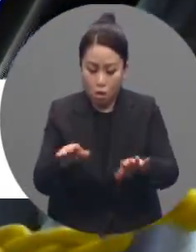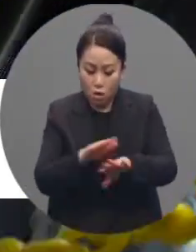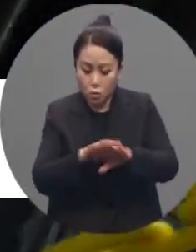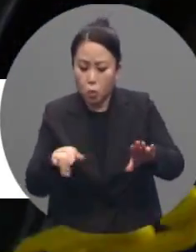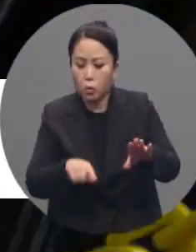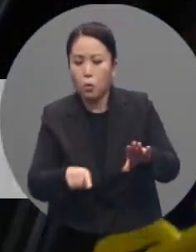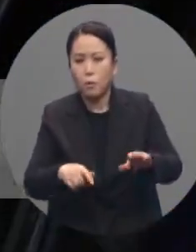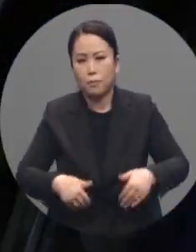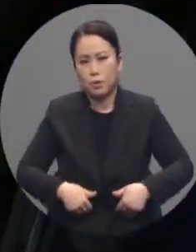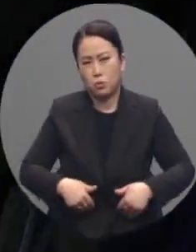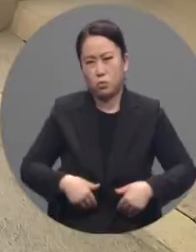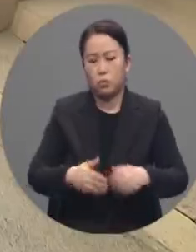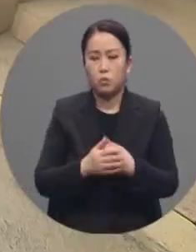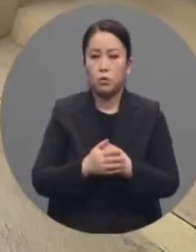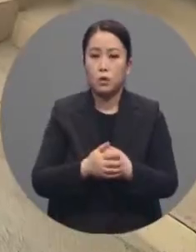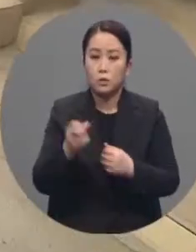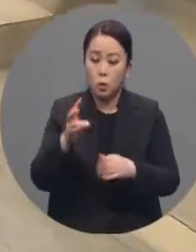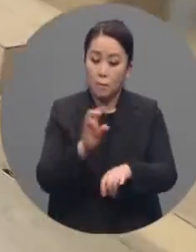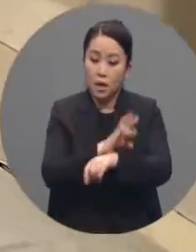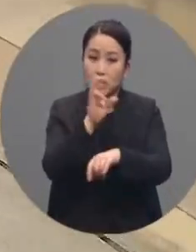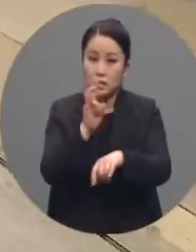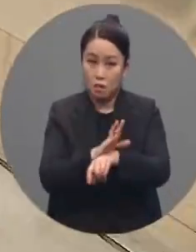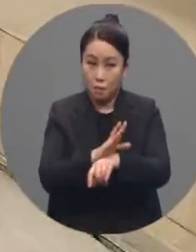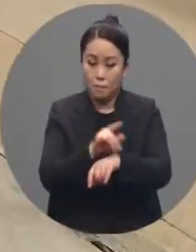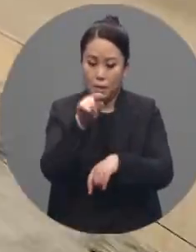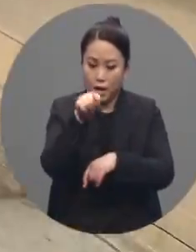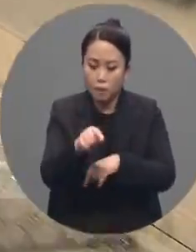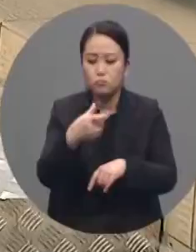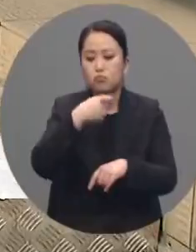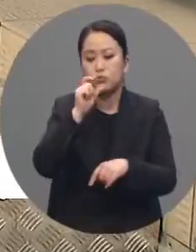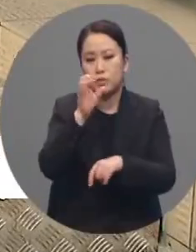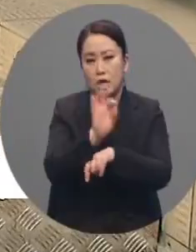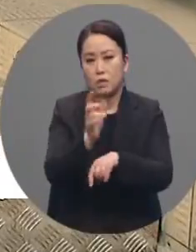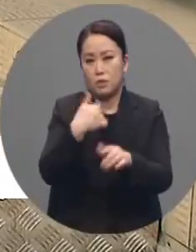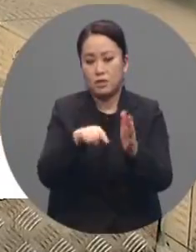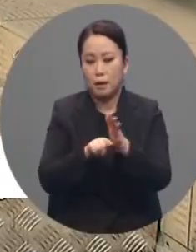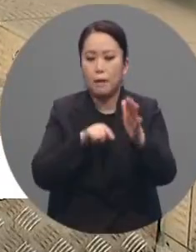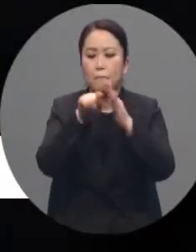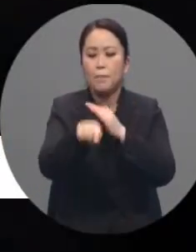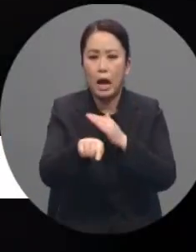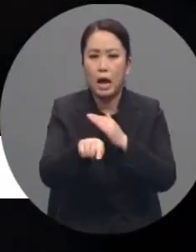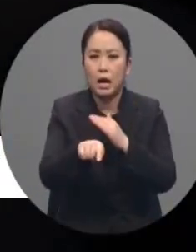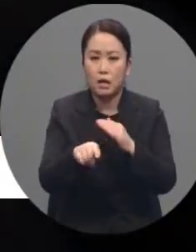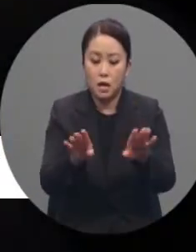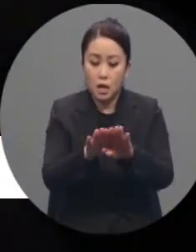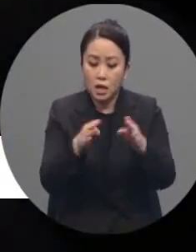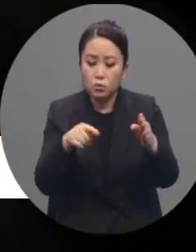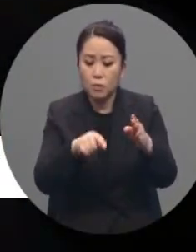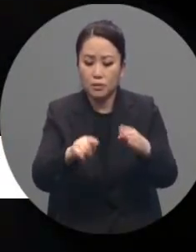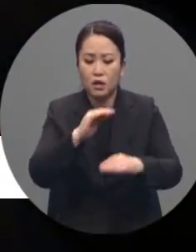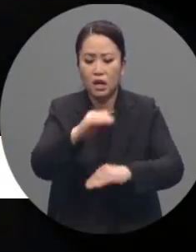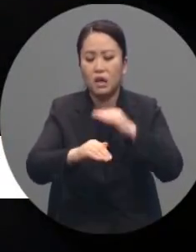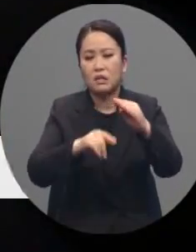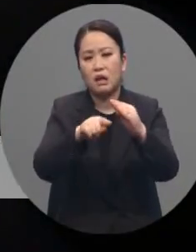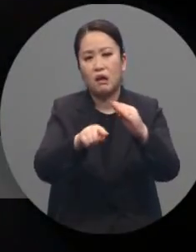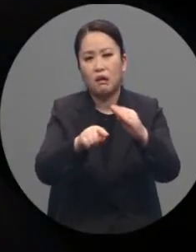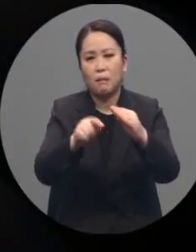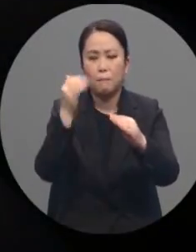포기되었으면. 이번엔 편의점에 물을 사러 가봤습니다. 입구부터 계단 때문에 접근이 안